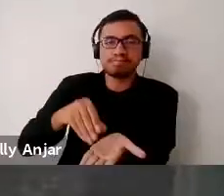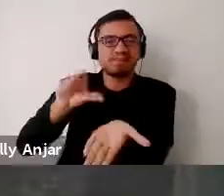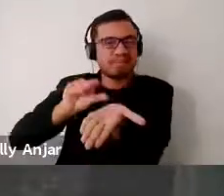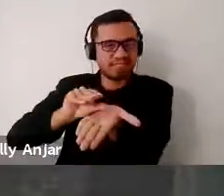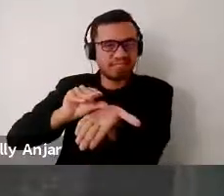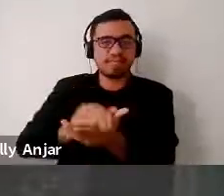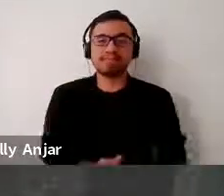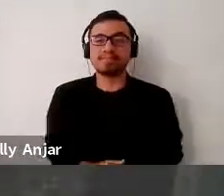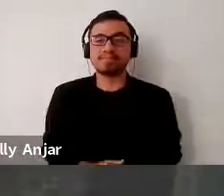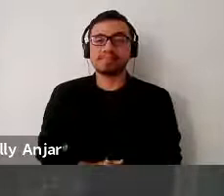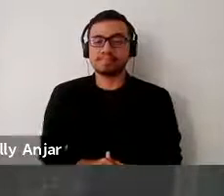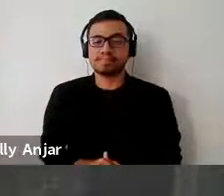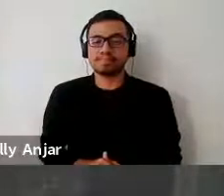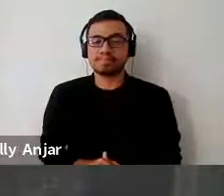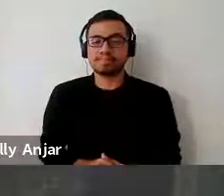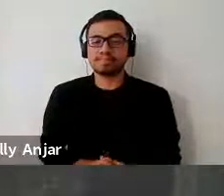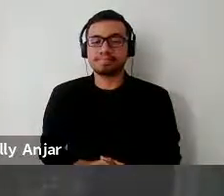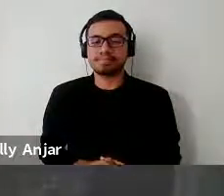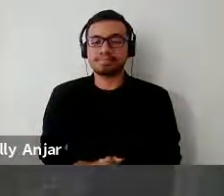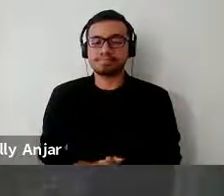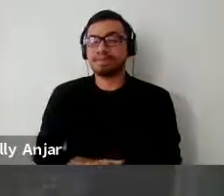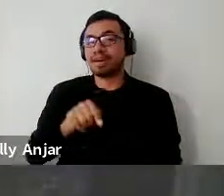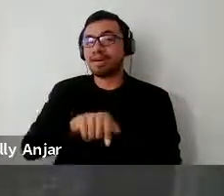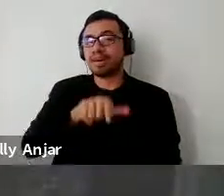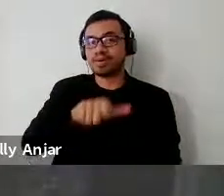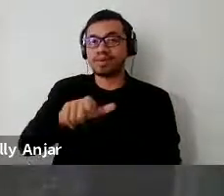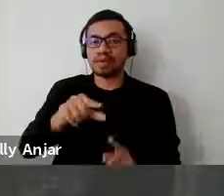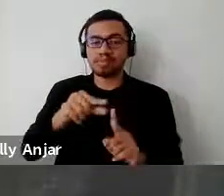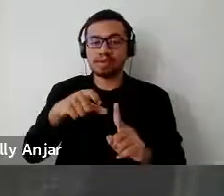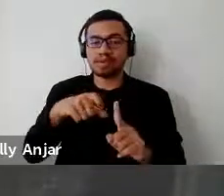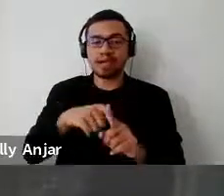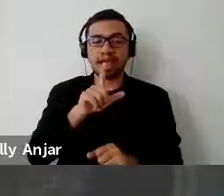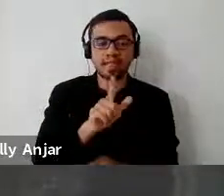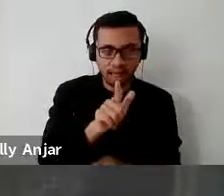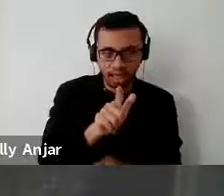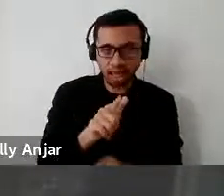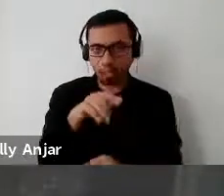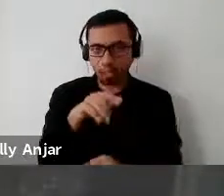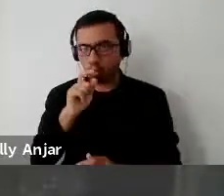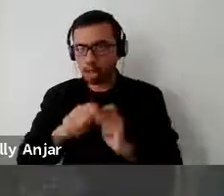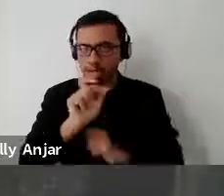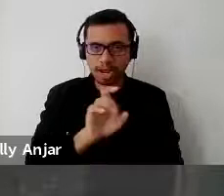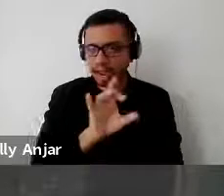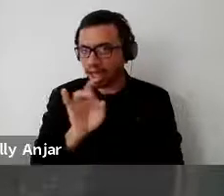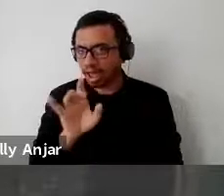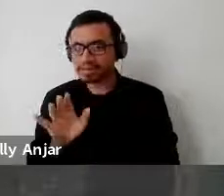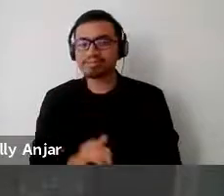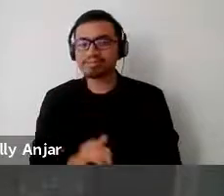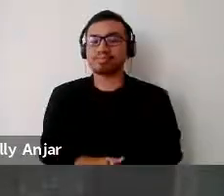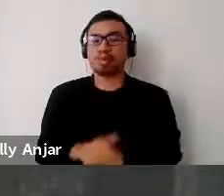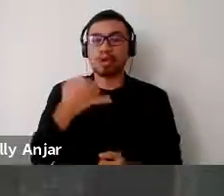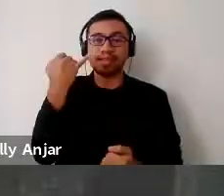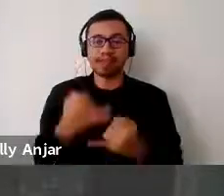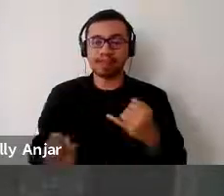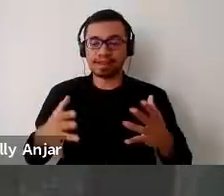mereka melakukan berbagai strategi terkait dengan kondisi ini. Terakhir, sebagai simpulan, saya